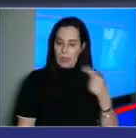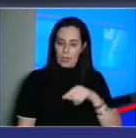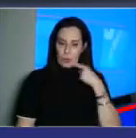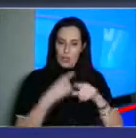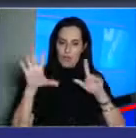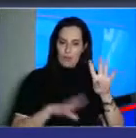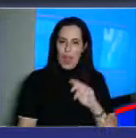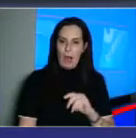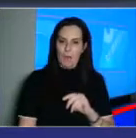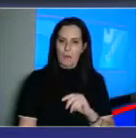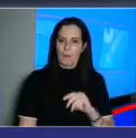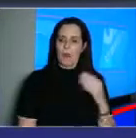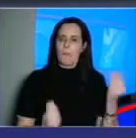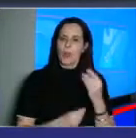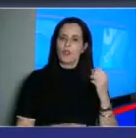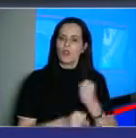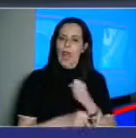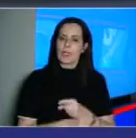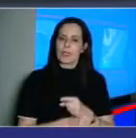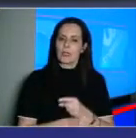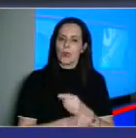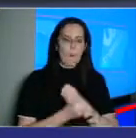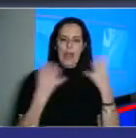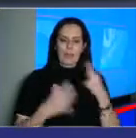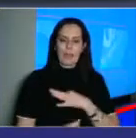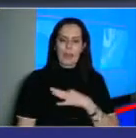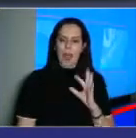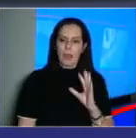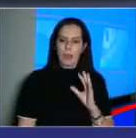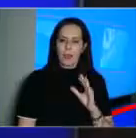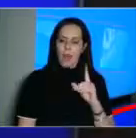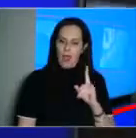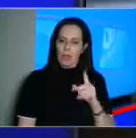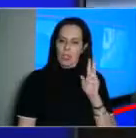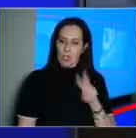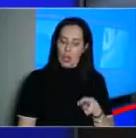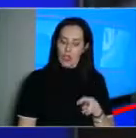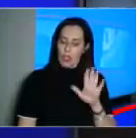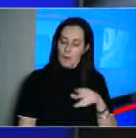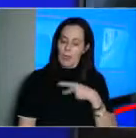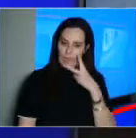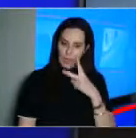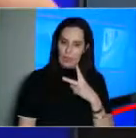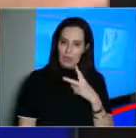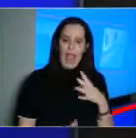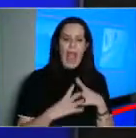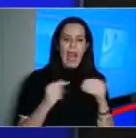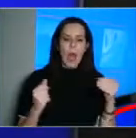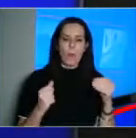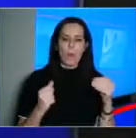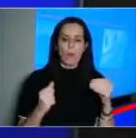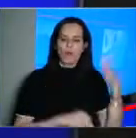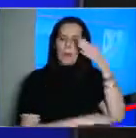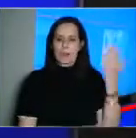ב-74. משהו שעשית הוא מדהים בעיניי. אבל יש, גם אני ראיתי היעלמות של מוסד